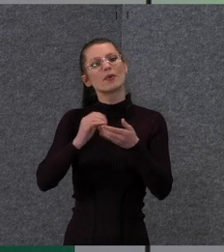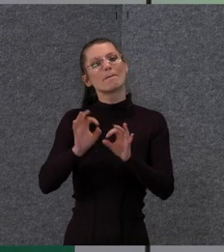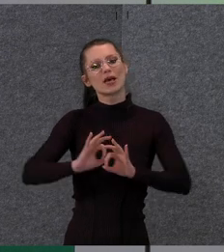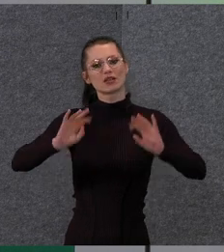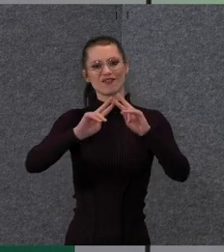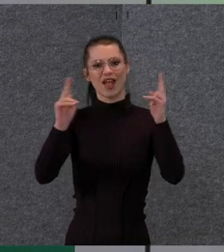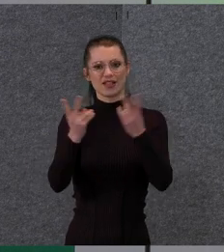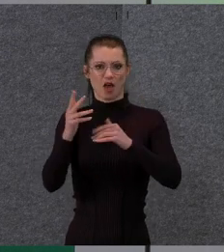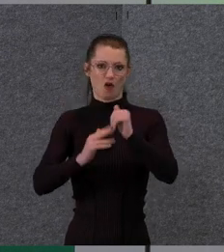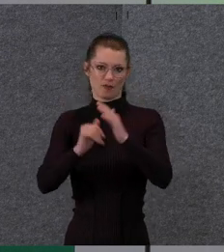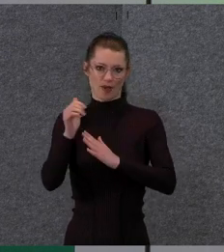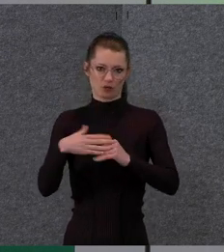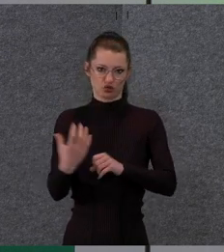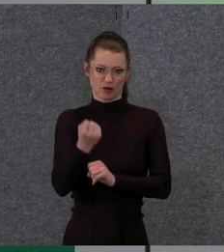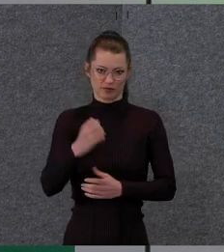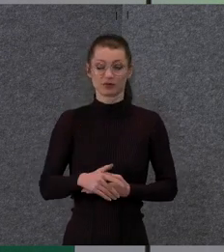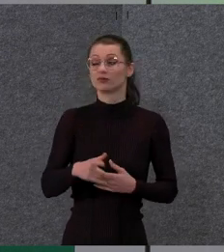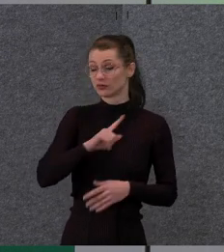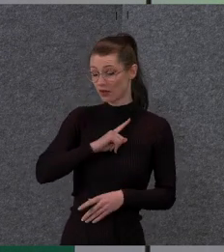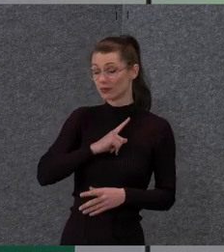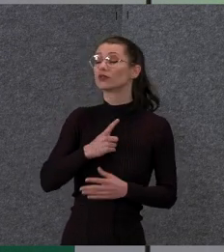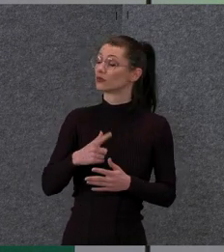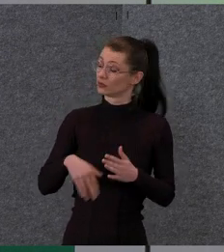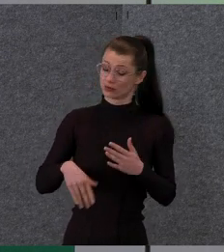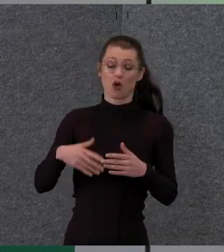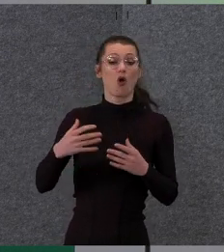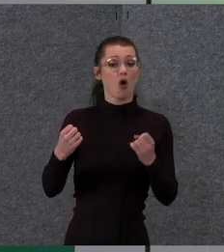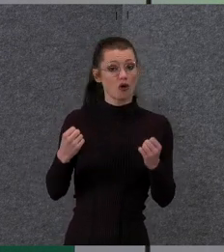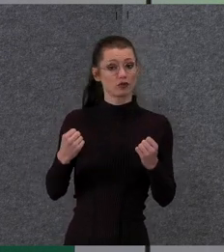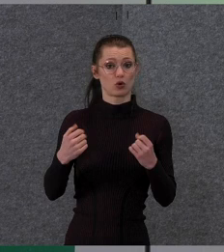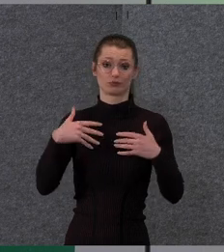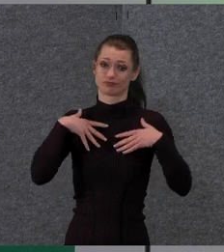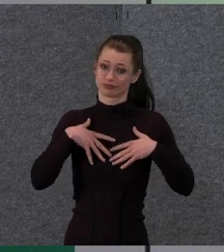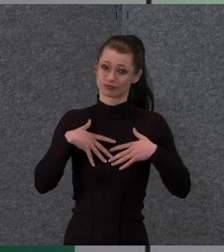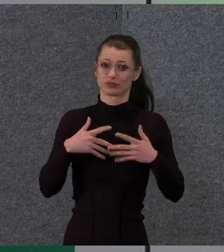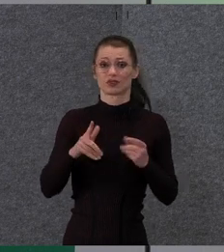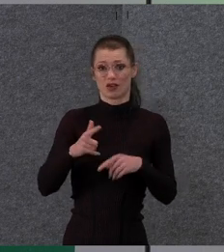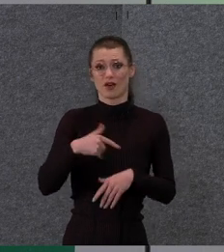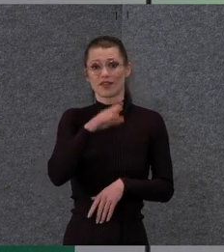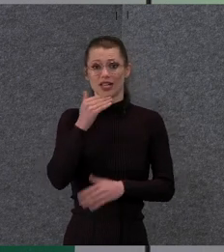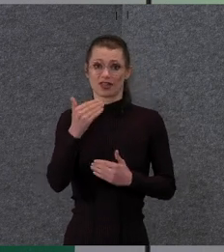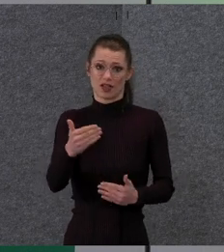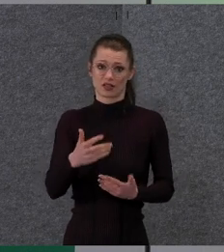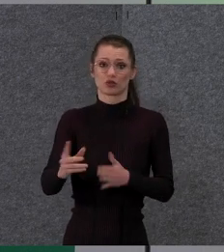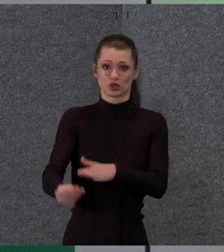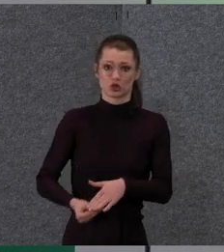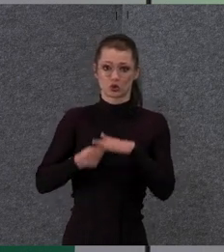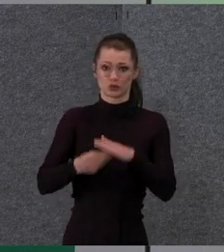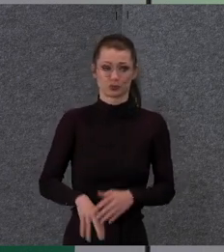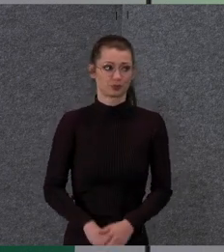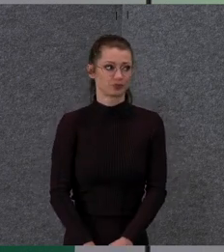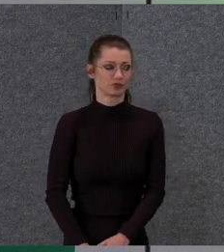wirklich aufbauen. Ich bin noch voller Hoffnung und Tatendrang. Danke für eure Unterstützung.